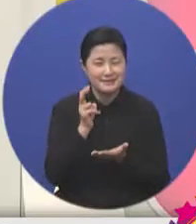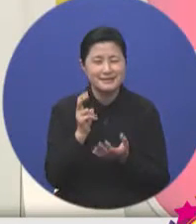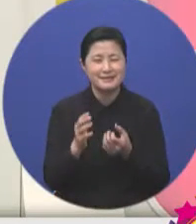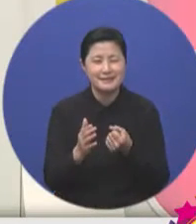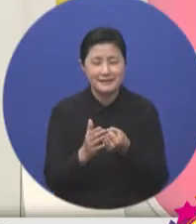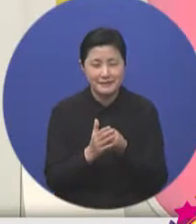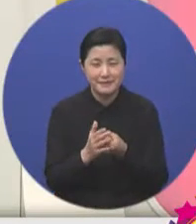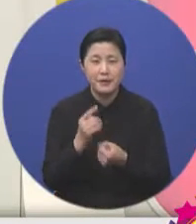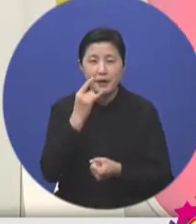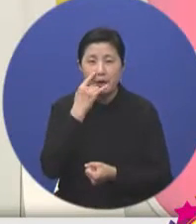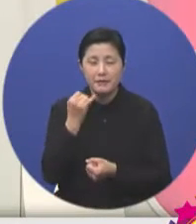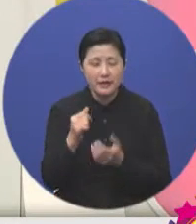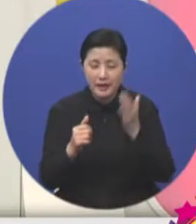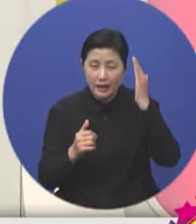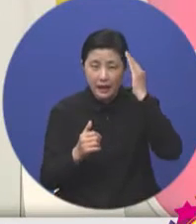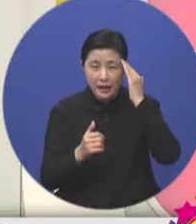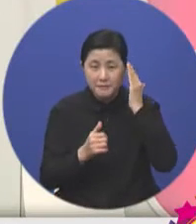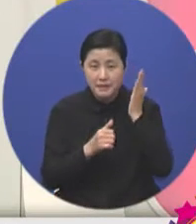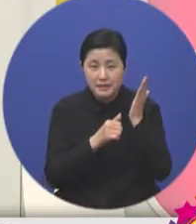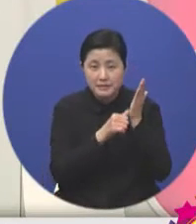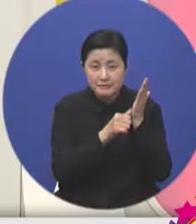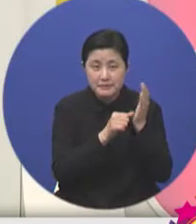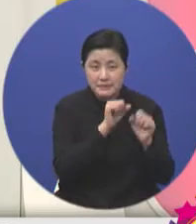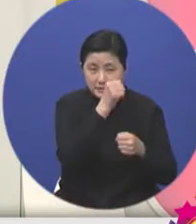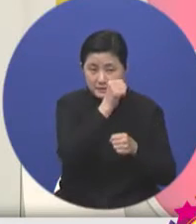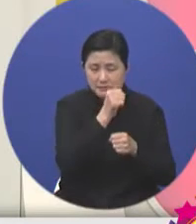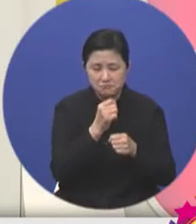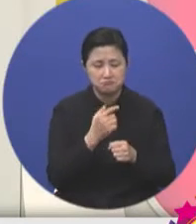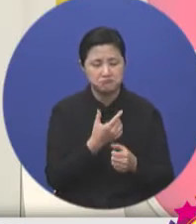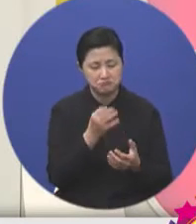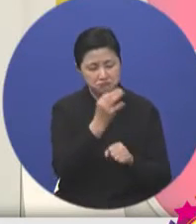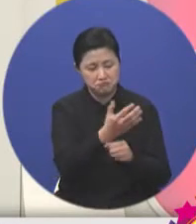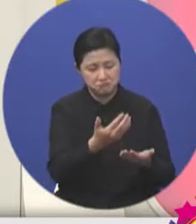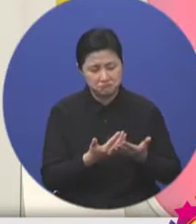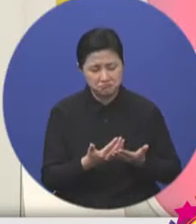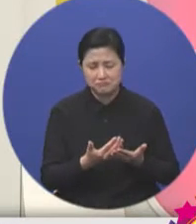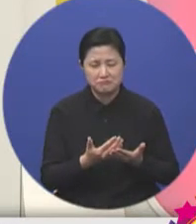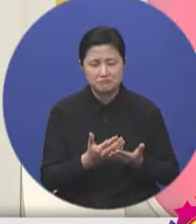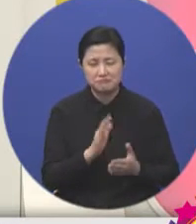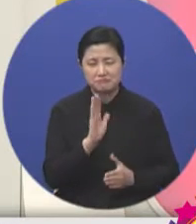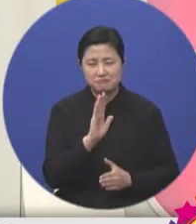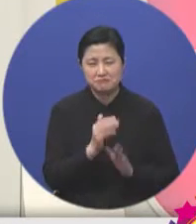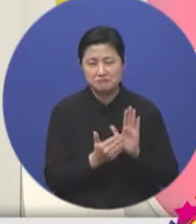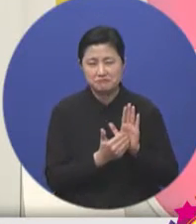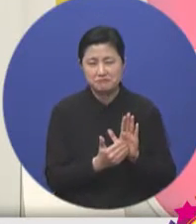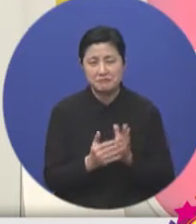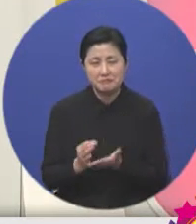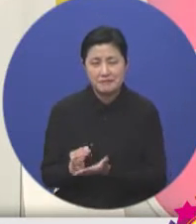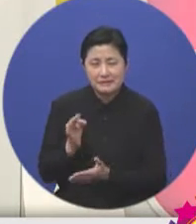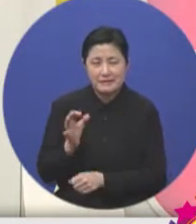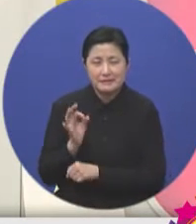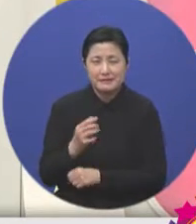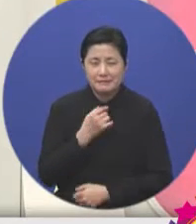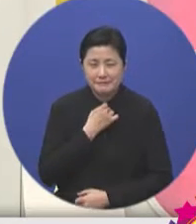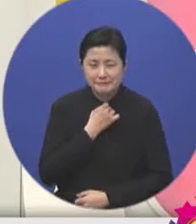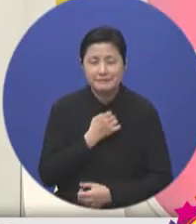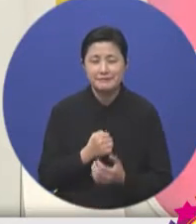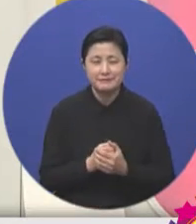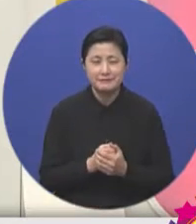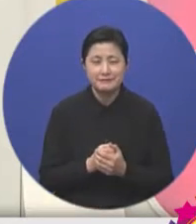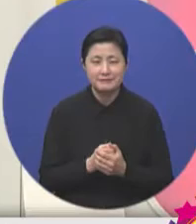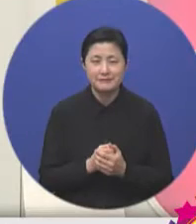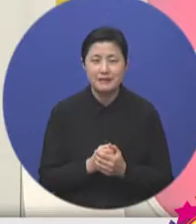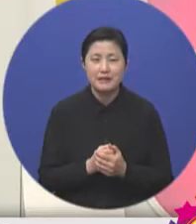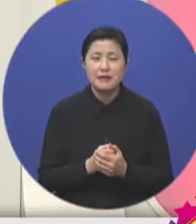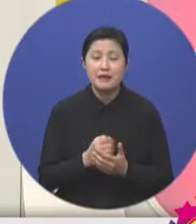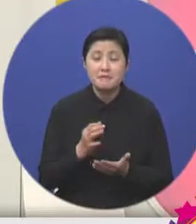그래서 어머니가 검정 고무신 사다 주시면 저는 안 신었어. 아? 좀 더 비싼 거 신은. 비싼 것도 비싼